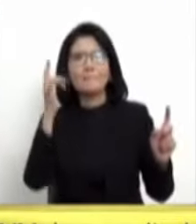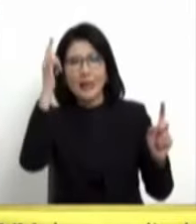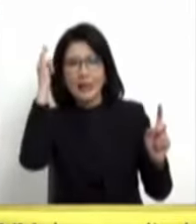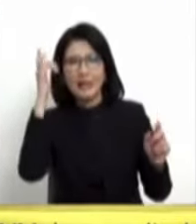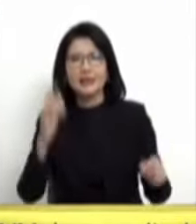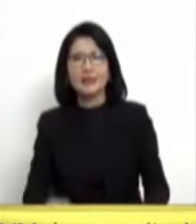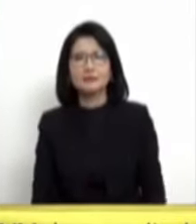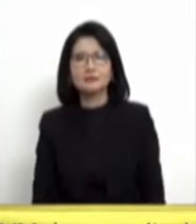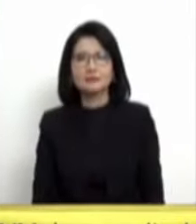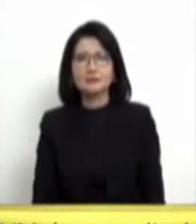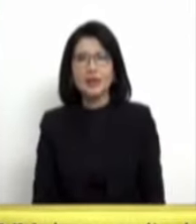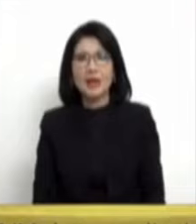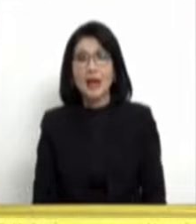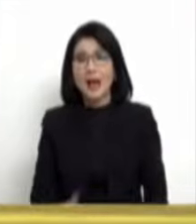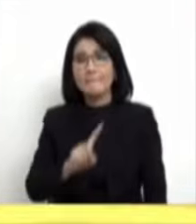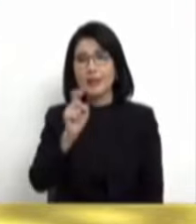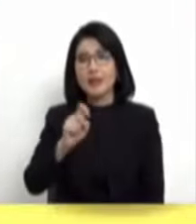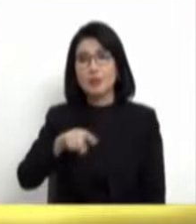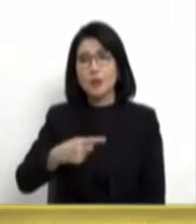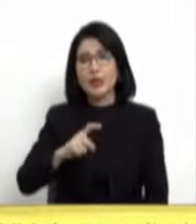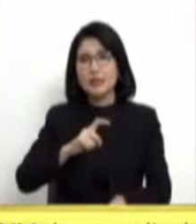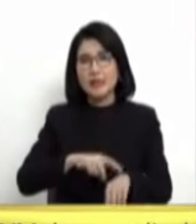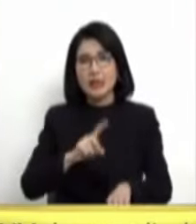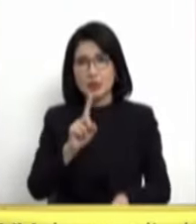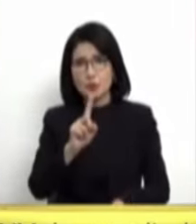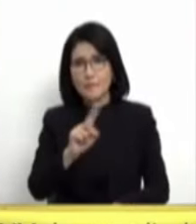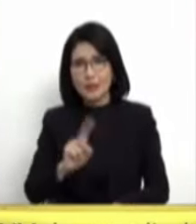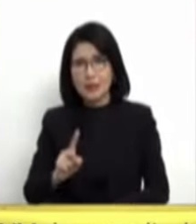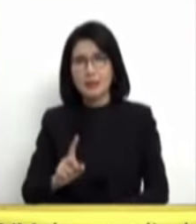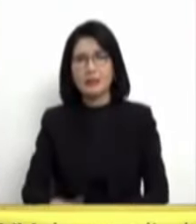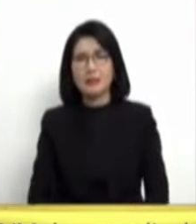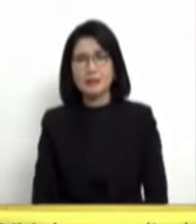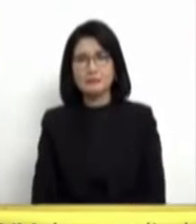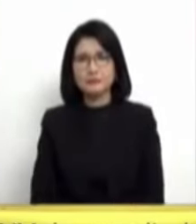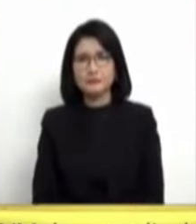Pak Anis pertanyaannya dimulai 1 menit dari Anda